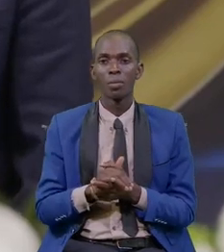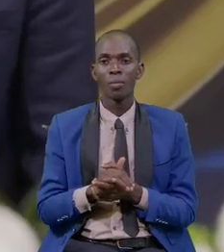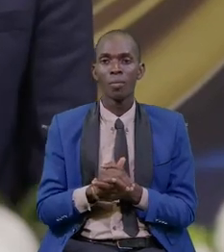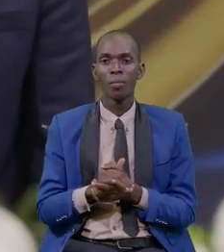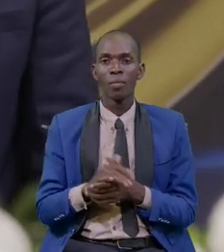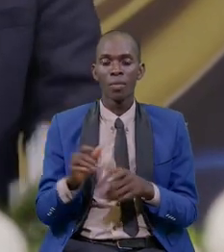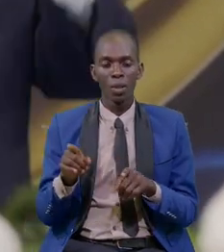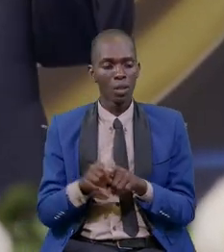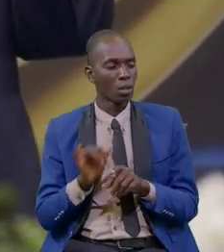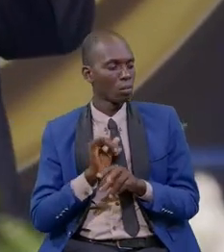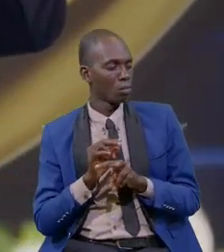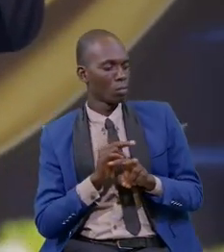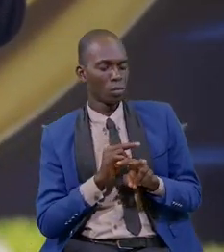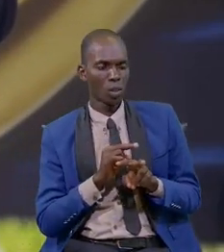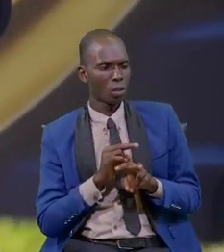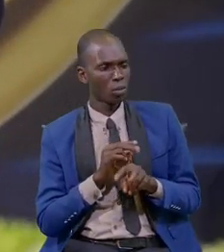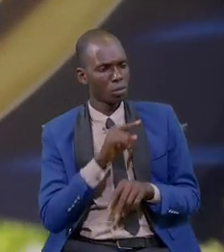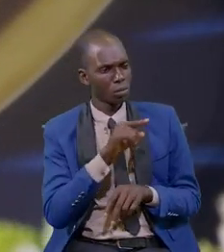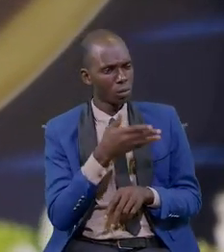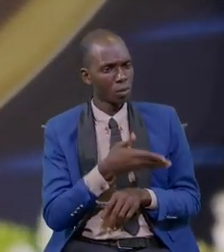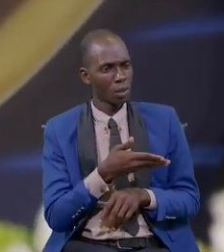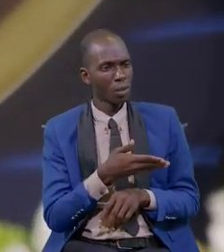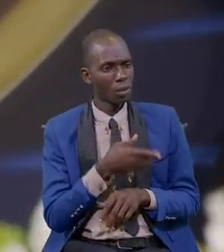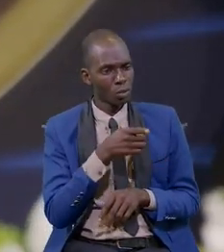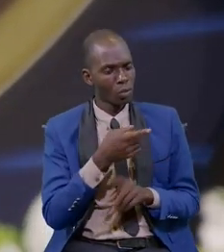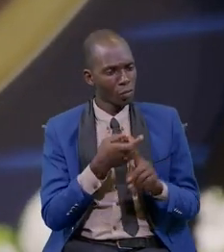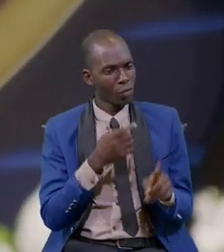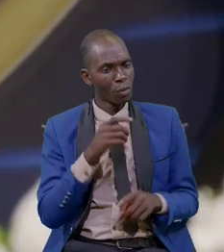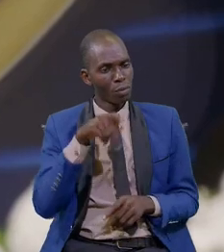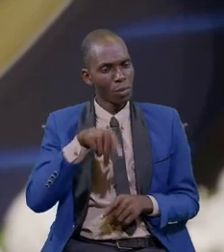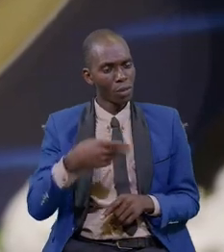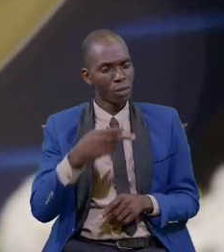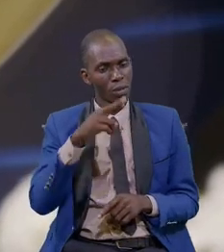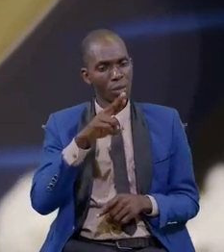Comme je vais regarder à côté comme ça, je dis tu es venu, tu es